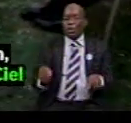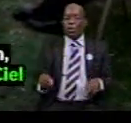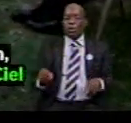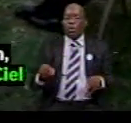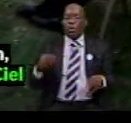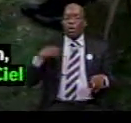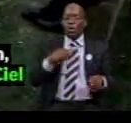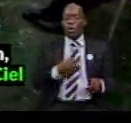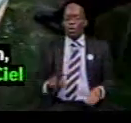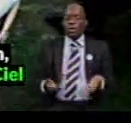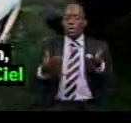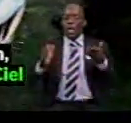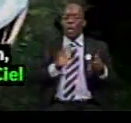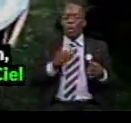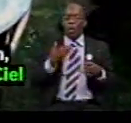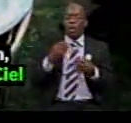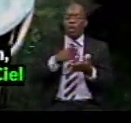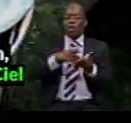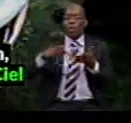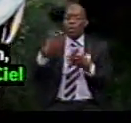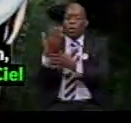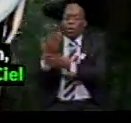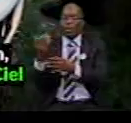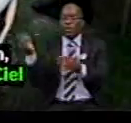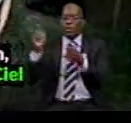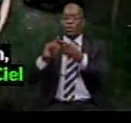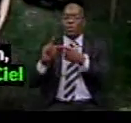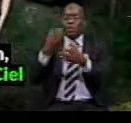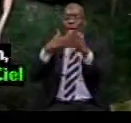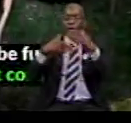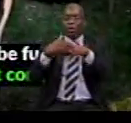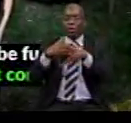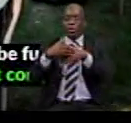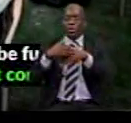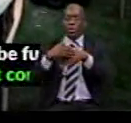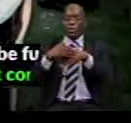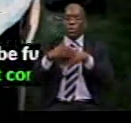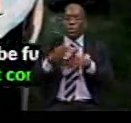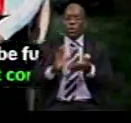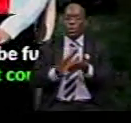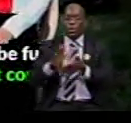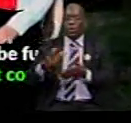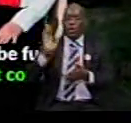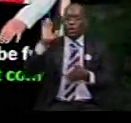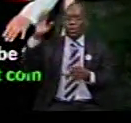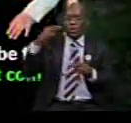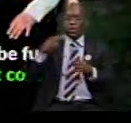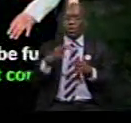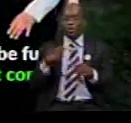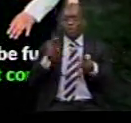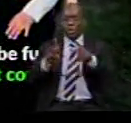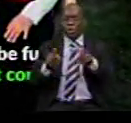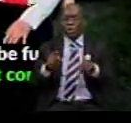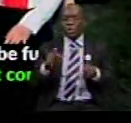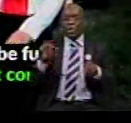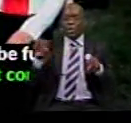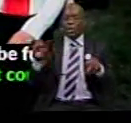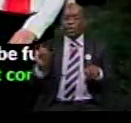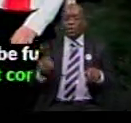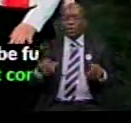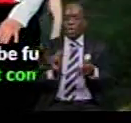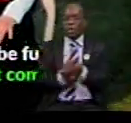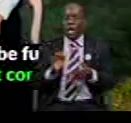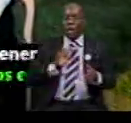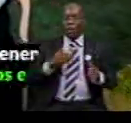أيدي طاهرة نرفع للسماء نمجد شخصه فيكمل